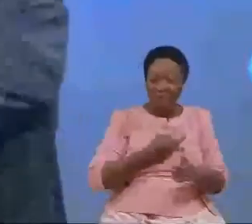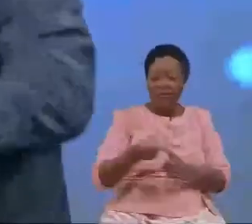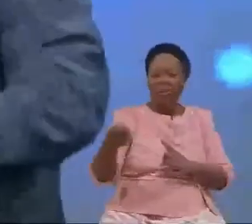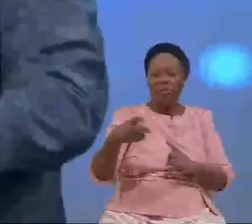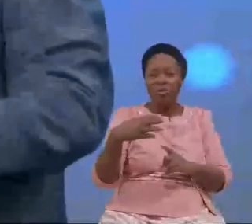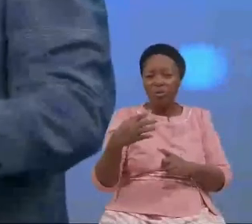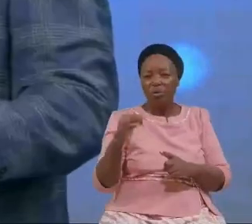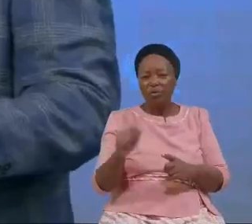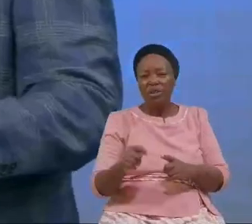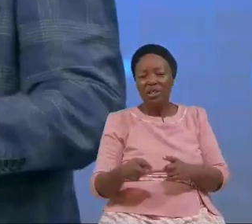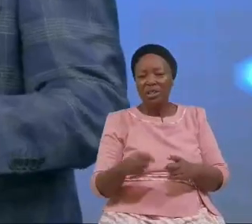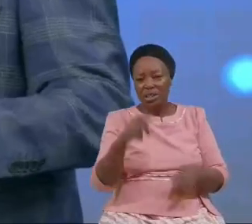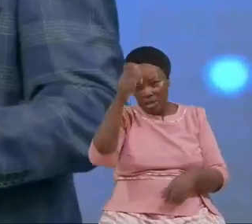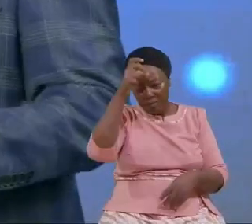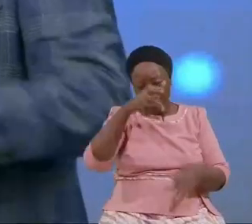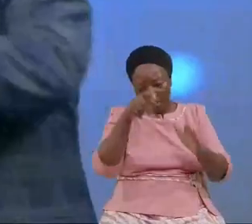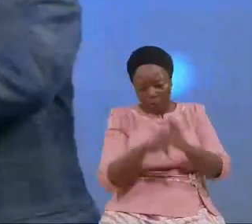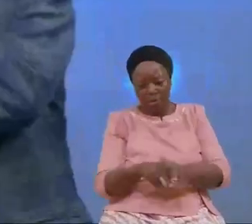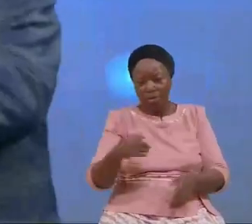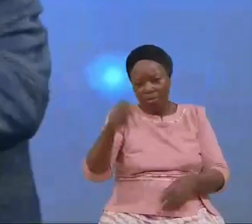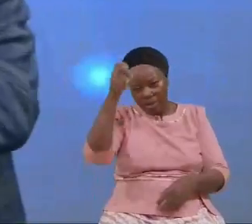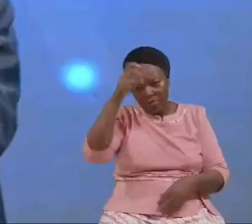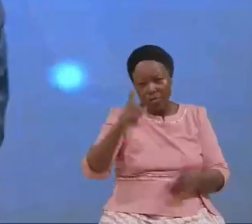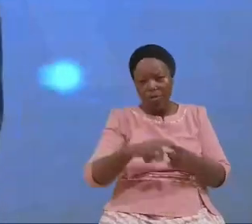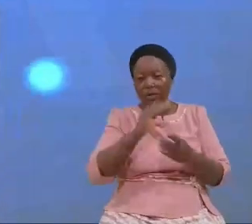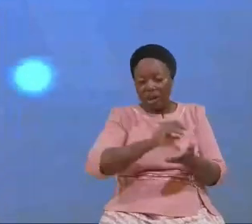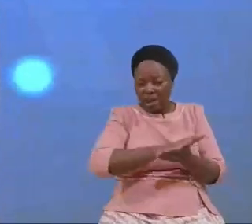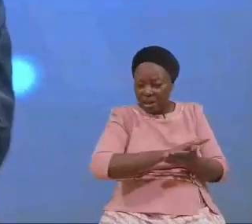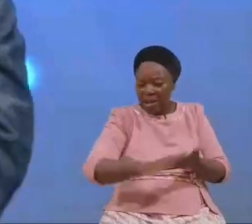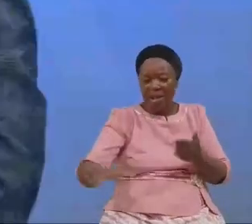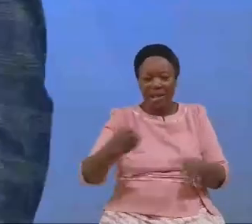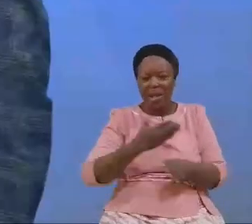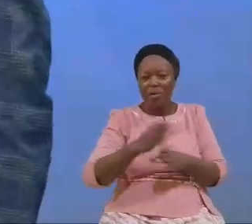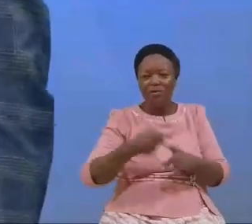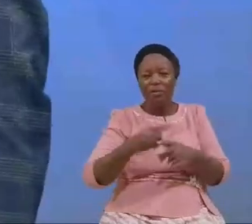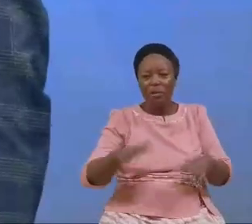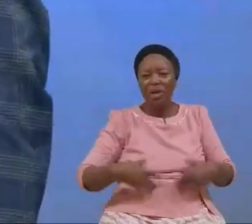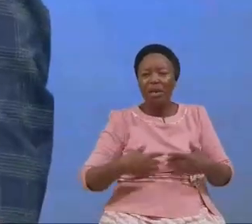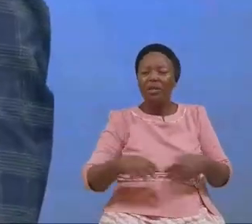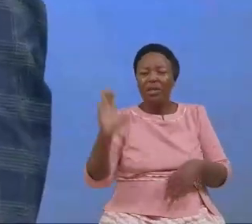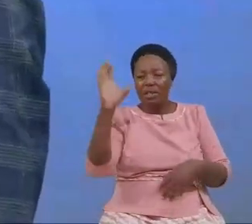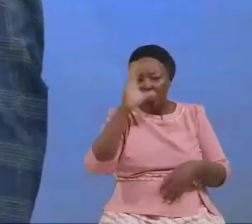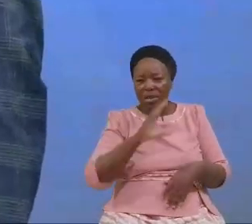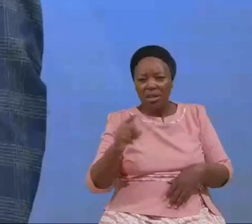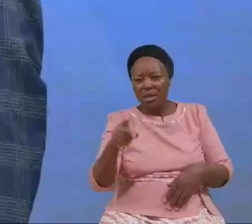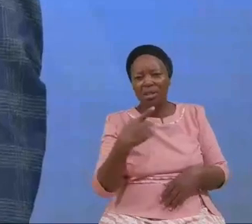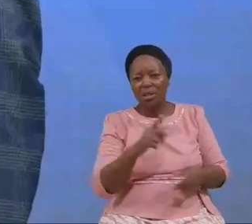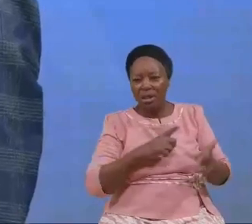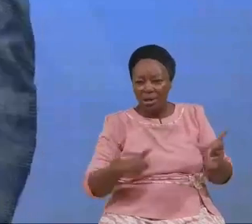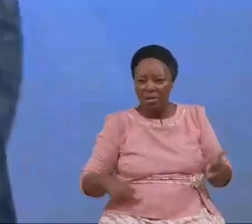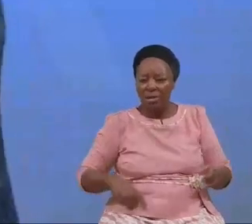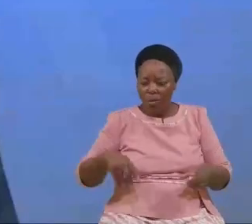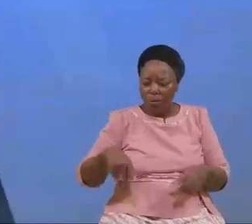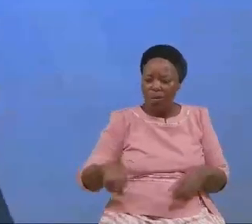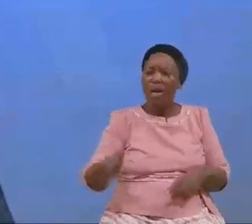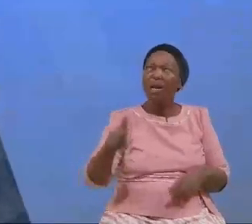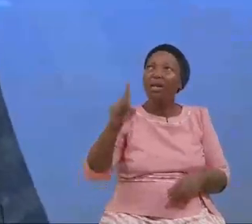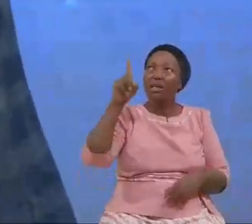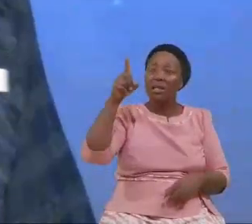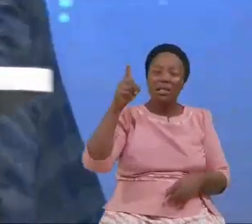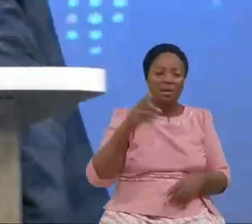les Africains du diable soient balayées de ta vie chercher l'éternel pendant qu'il se trouve